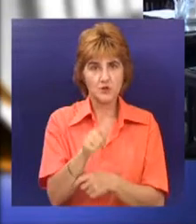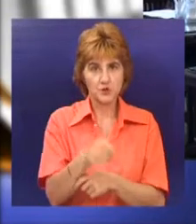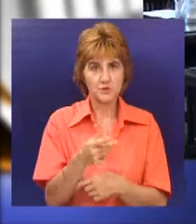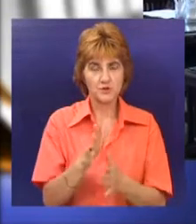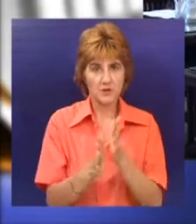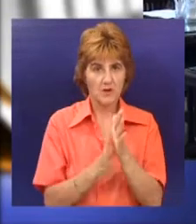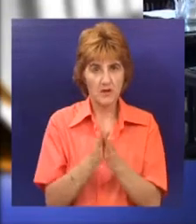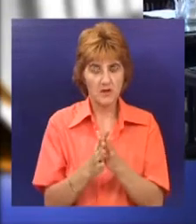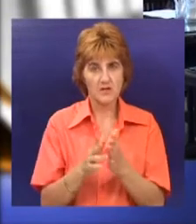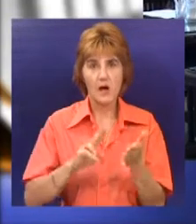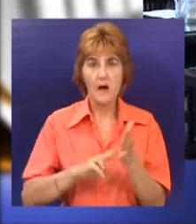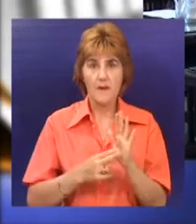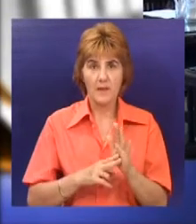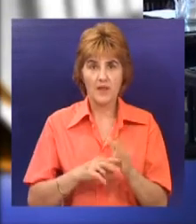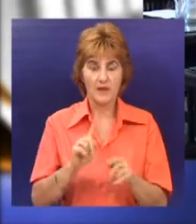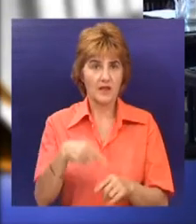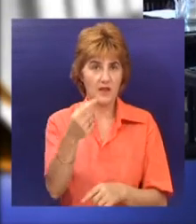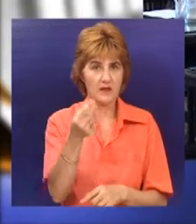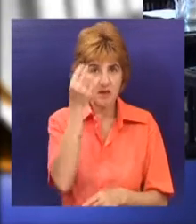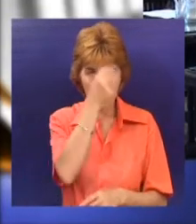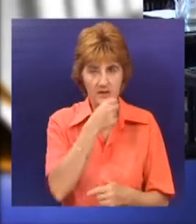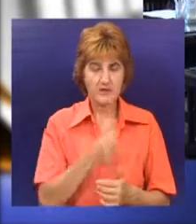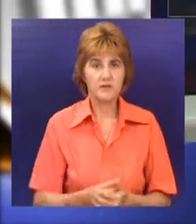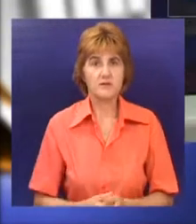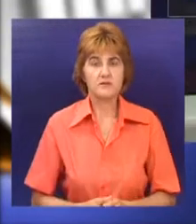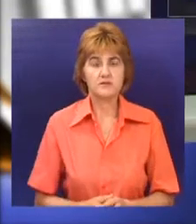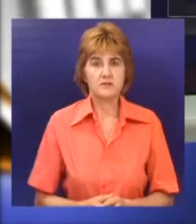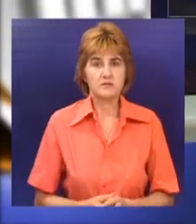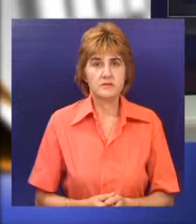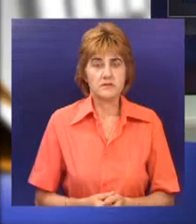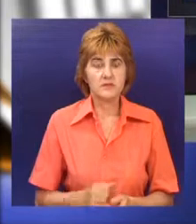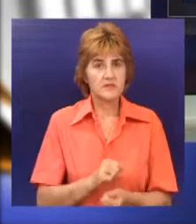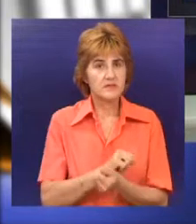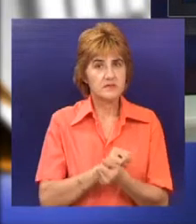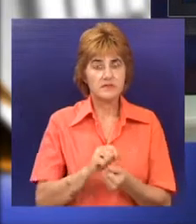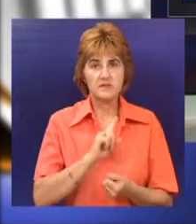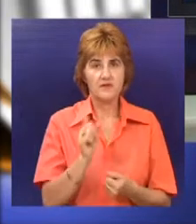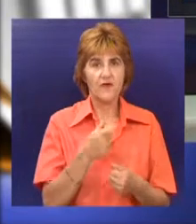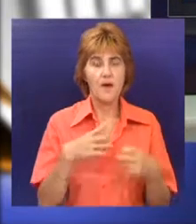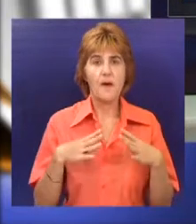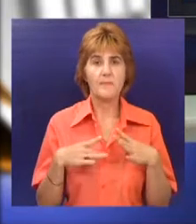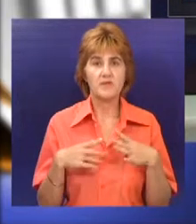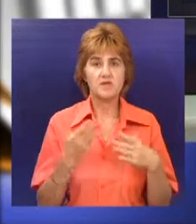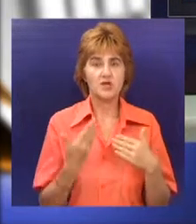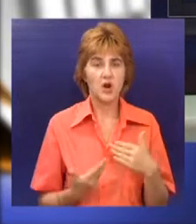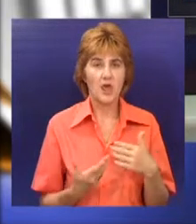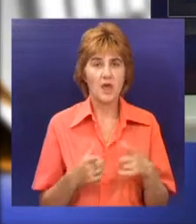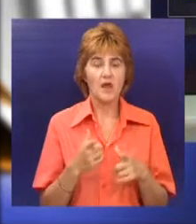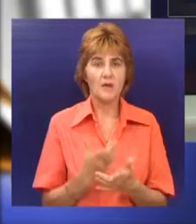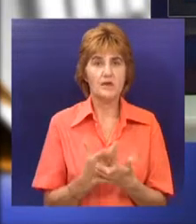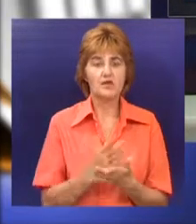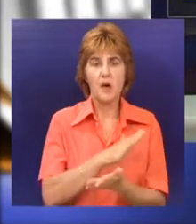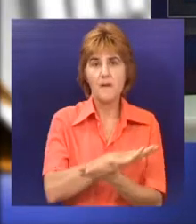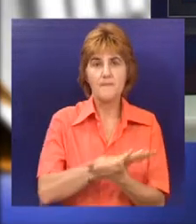lokalnog parlamenta je planirano naredne nedelje. Za sve penzionere u Subotici gerontološki centar organizuje